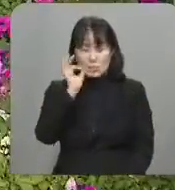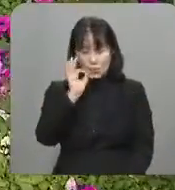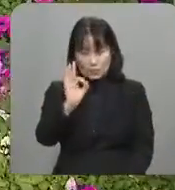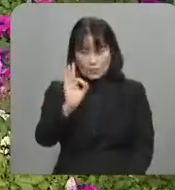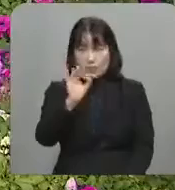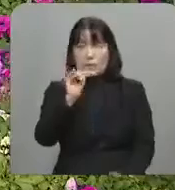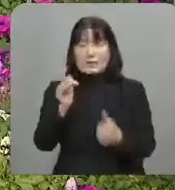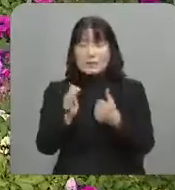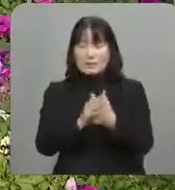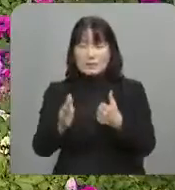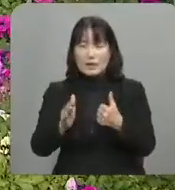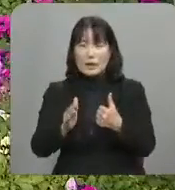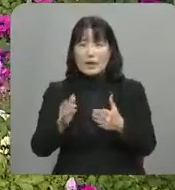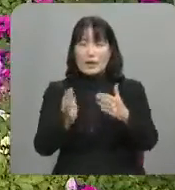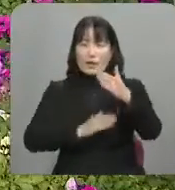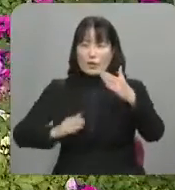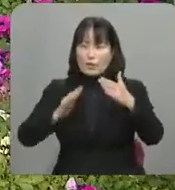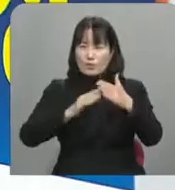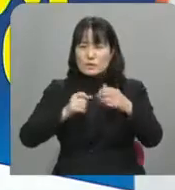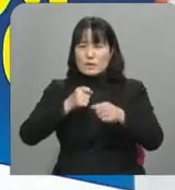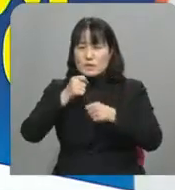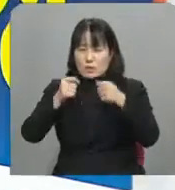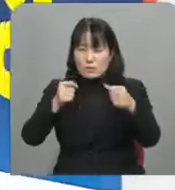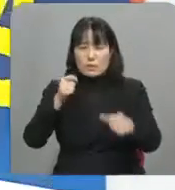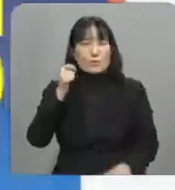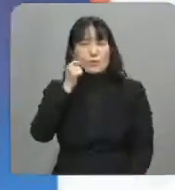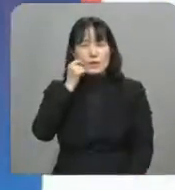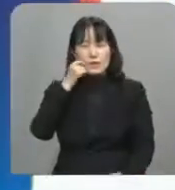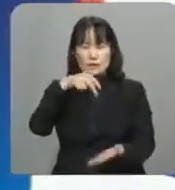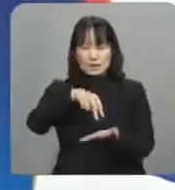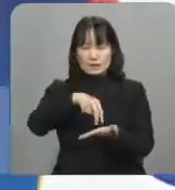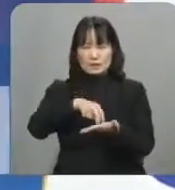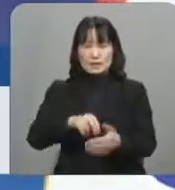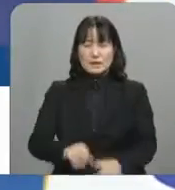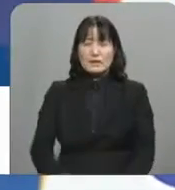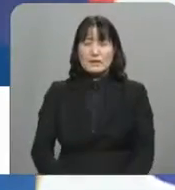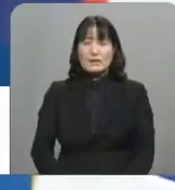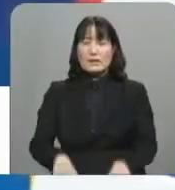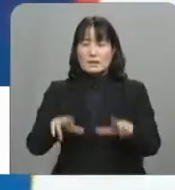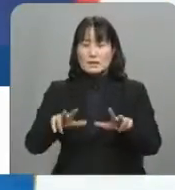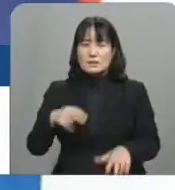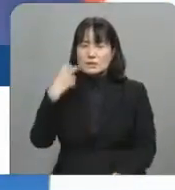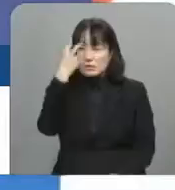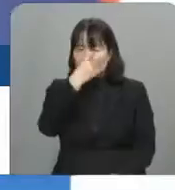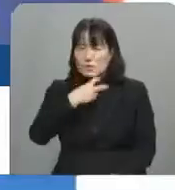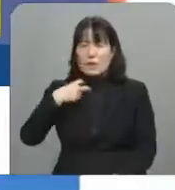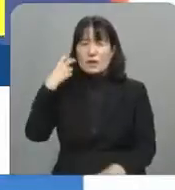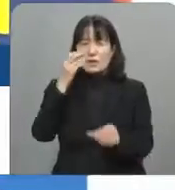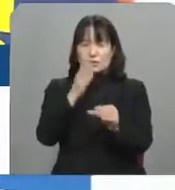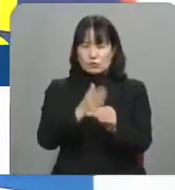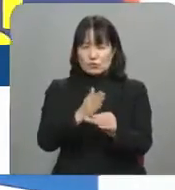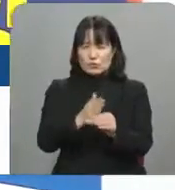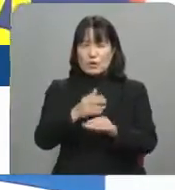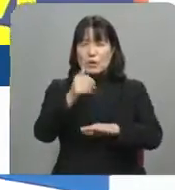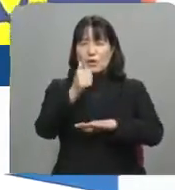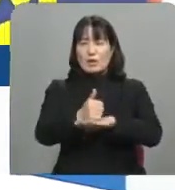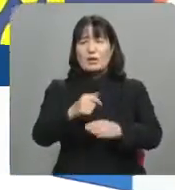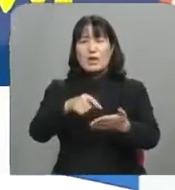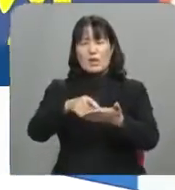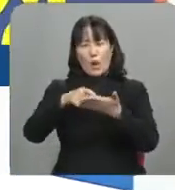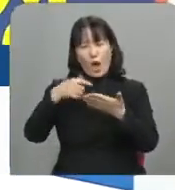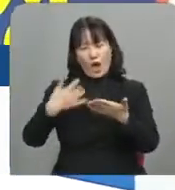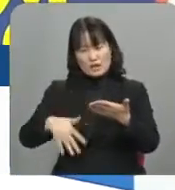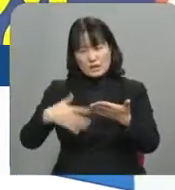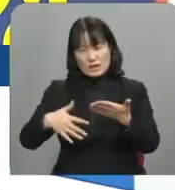보인다면서도 공식 인터뷰는 어렵다고 밝혔습니다. 지금 수사 중인 사안이고 그 결과가 아직 나오지도 않은 사안이고 인터뷰한다는